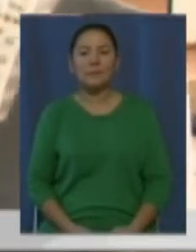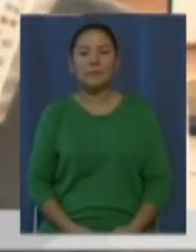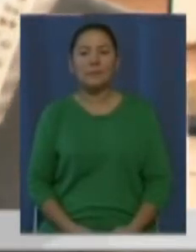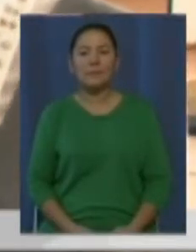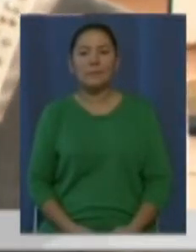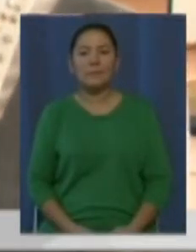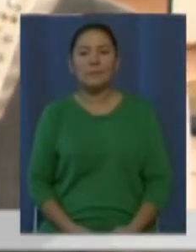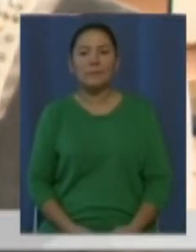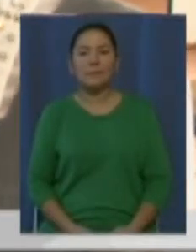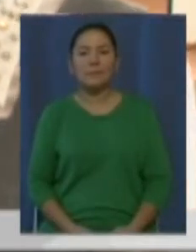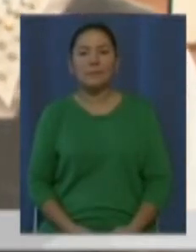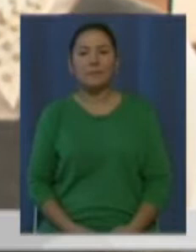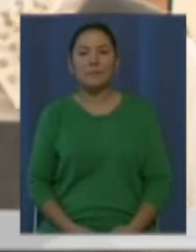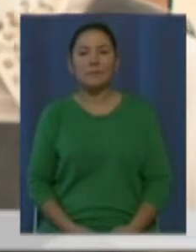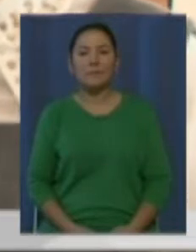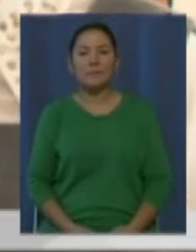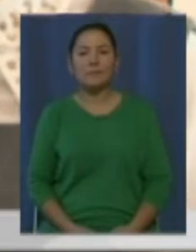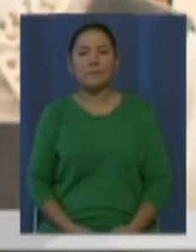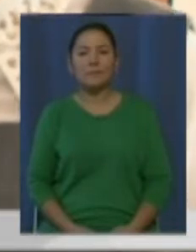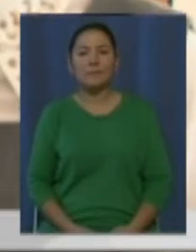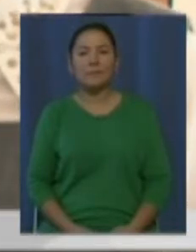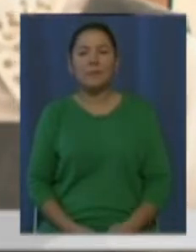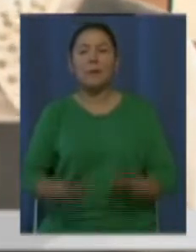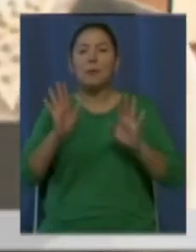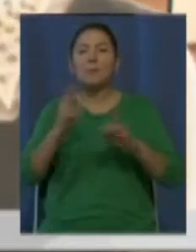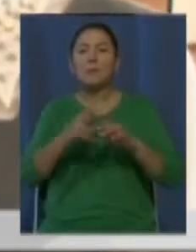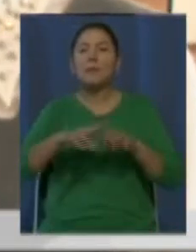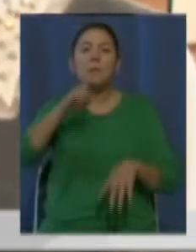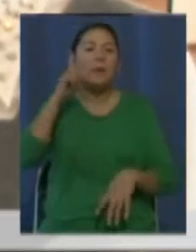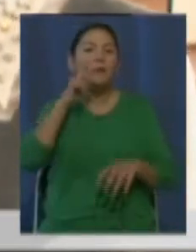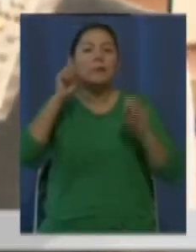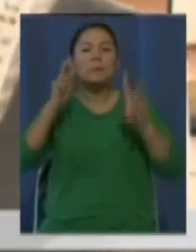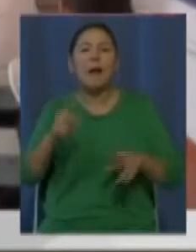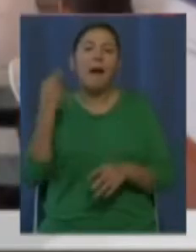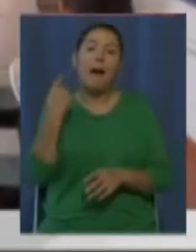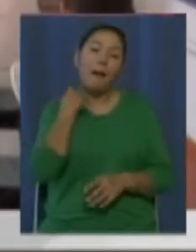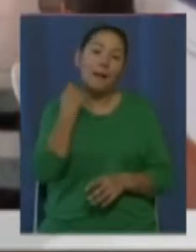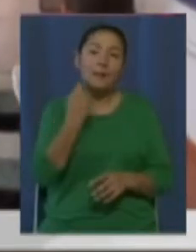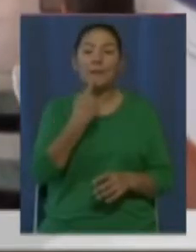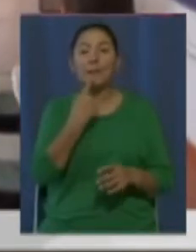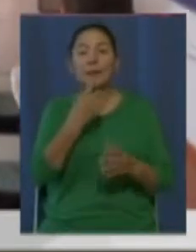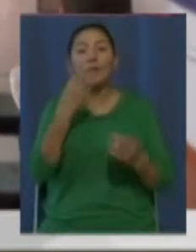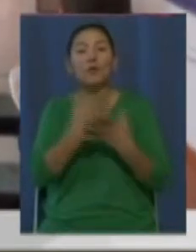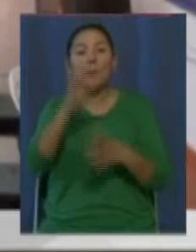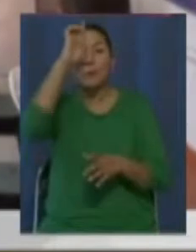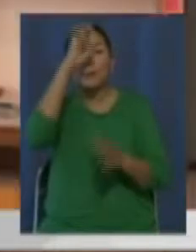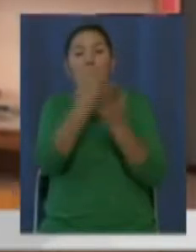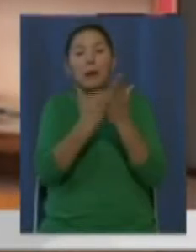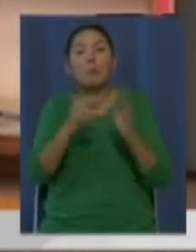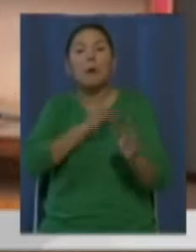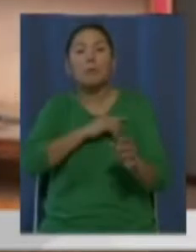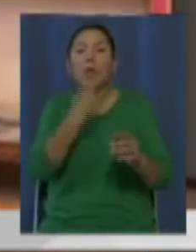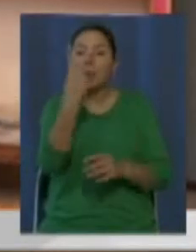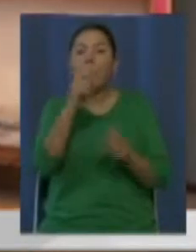оқытудың технологияларын, методикаларын үйретіп, көмектесіп тұрады. Ауылда осы жобаның шарапатын көріп